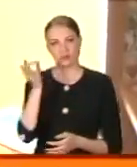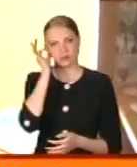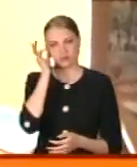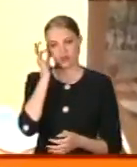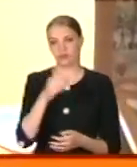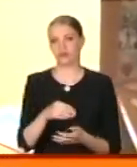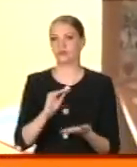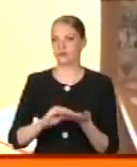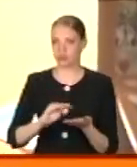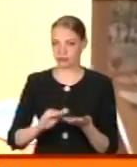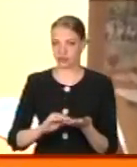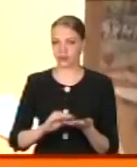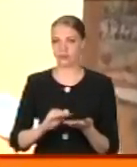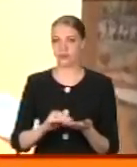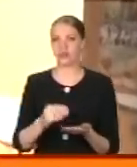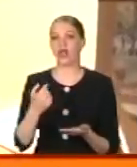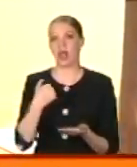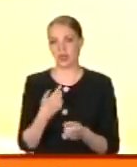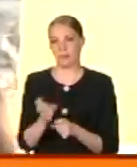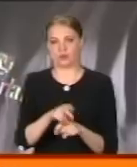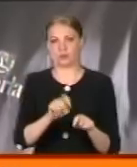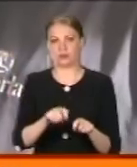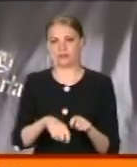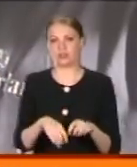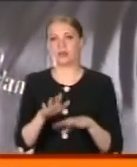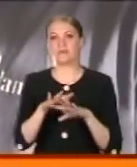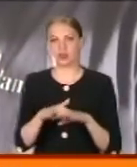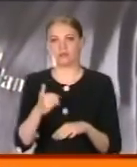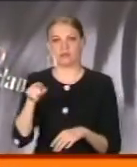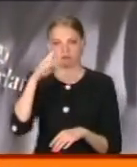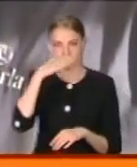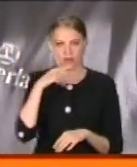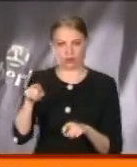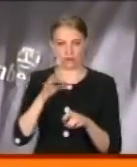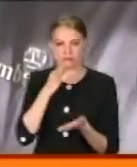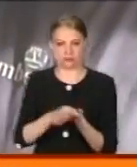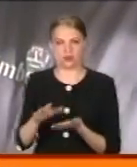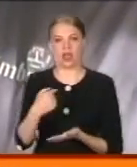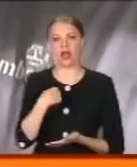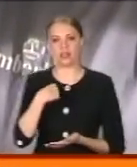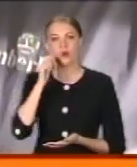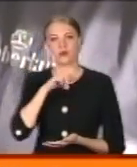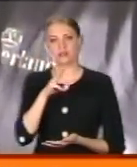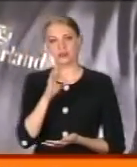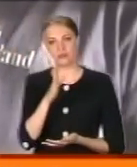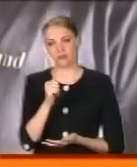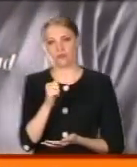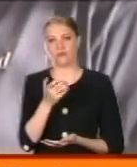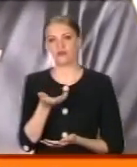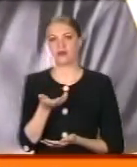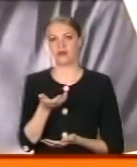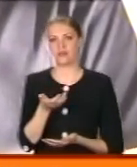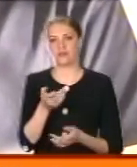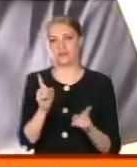згадувати. Напиши. А я прийду, перевірю. Математика в нас тато. Я українська мова. Що